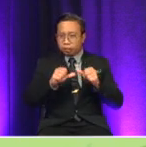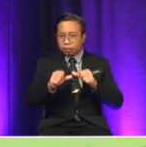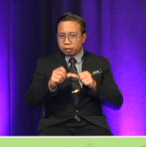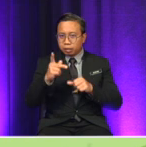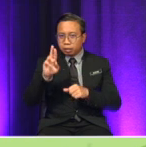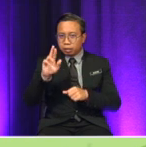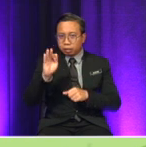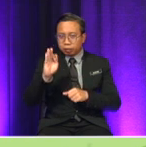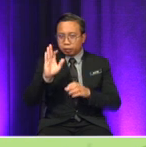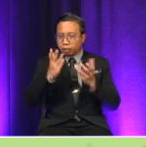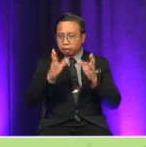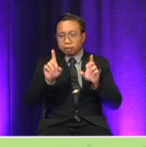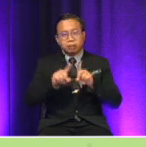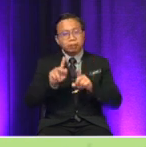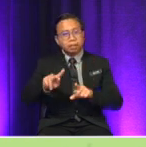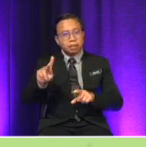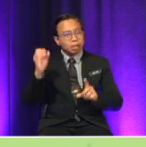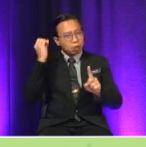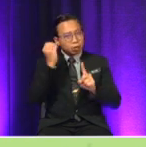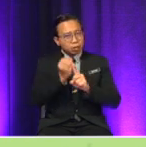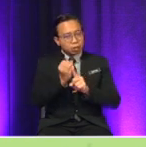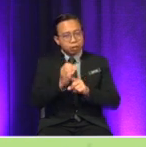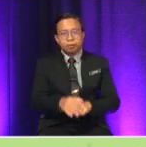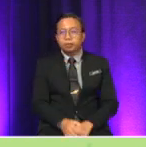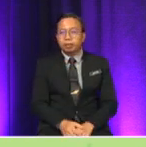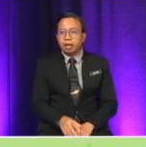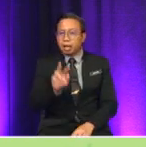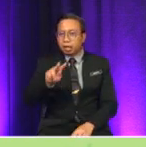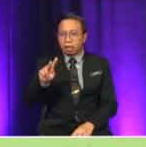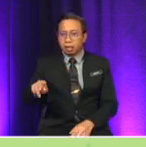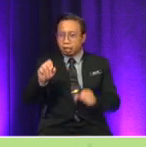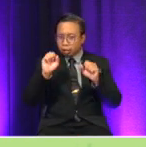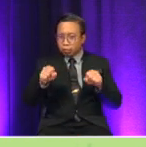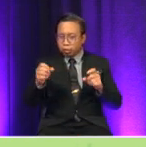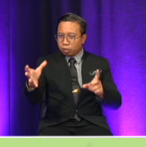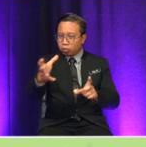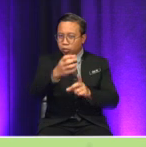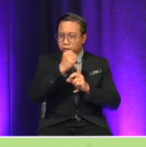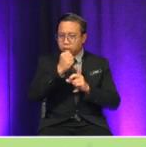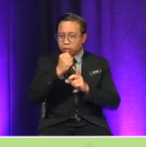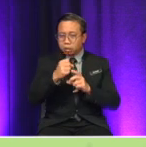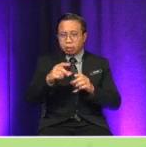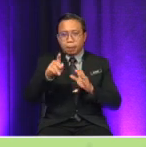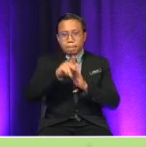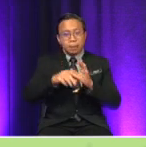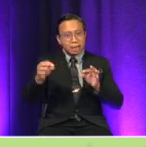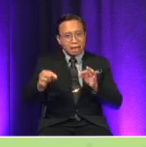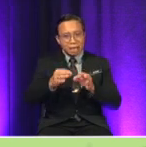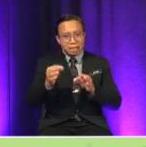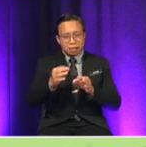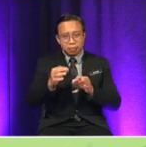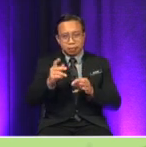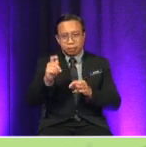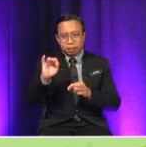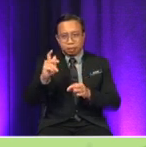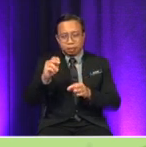bersama kanak-kanak. Objektif atau hasil pembelajaran, kanak-kanak dapat menguasai kemahiran mengayam yang buka. Kanak-kanak dapat